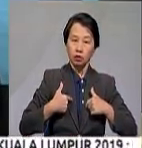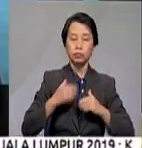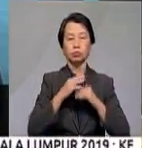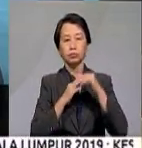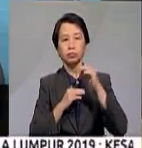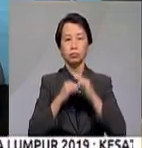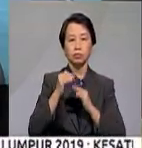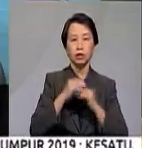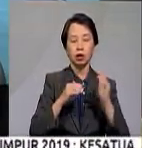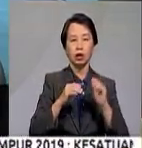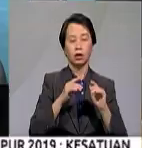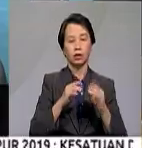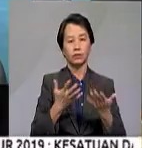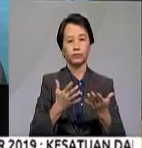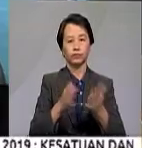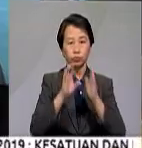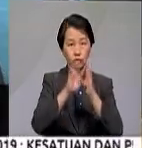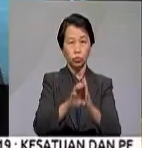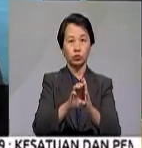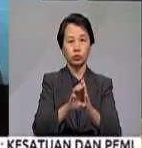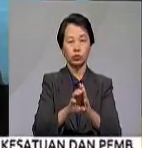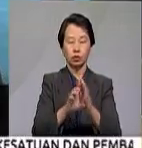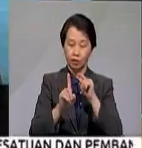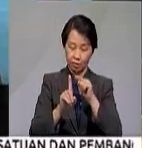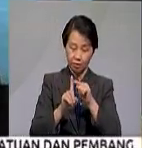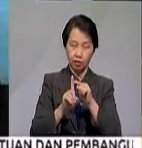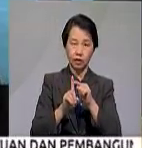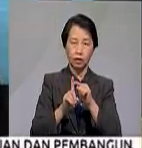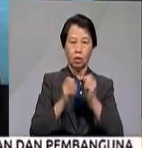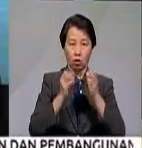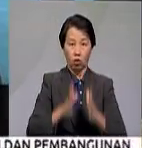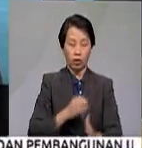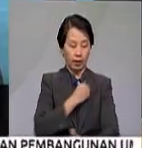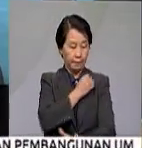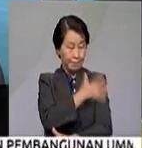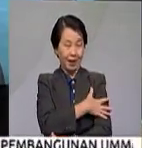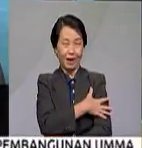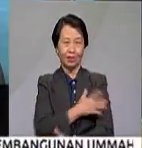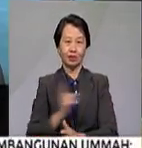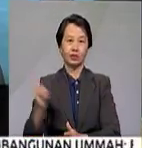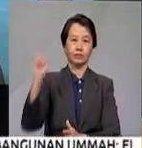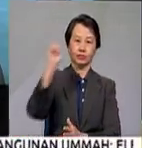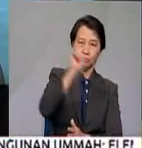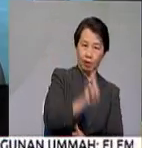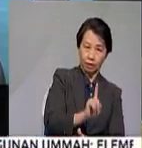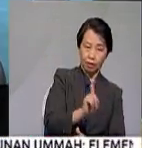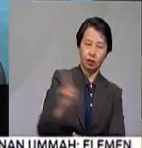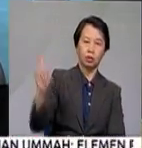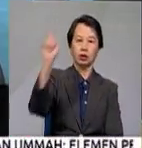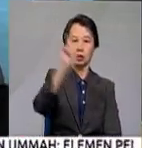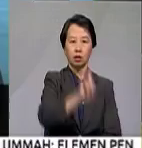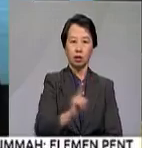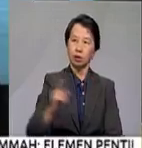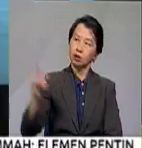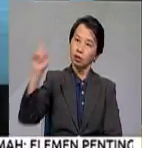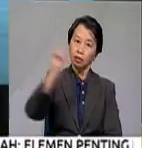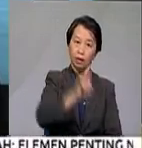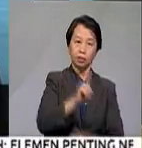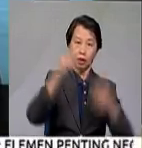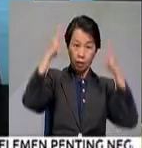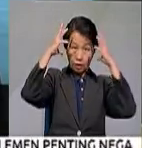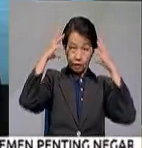identity. Contohnya katalah dia seorang Palestin yang berada di katalah di